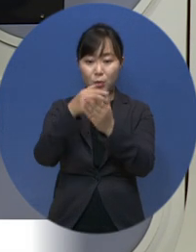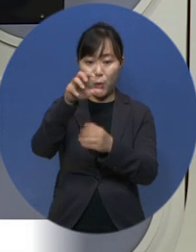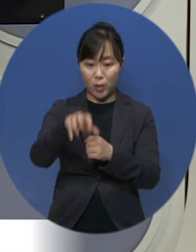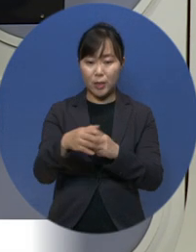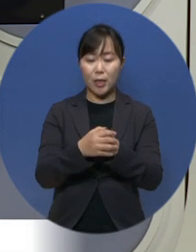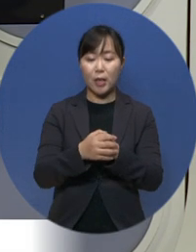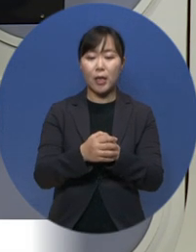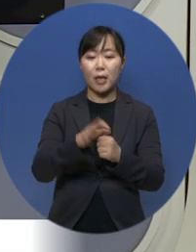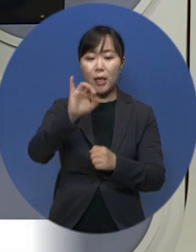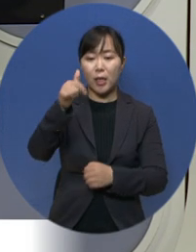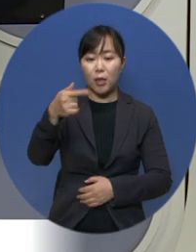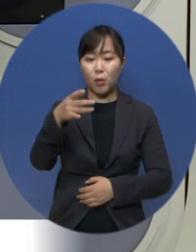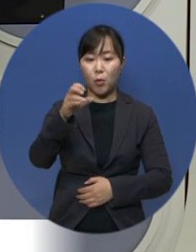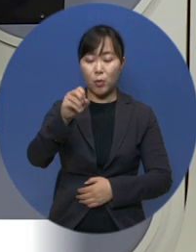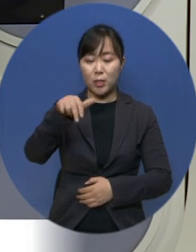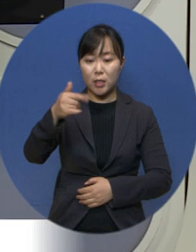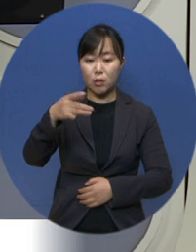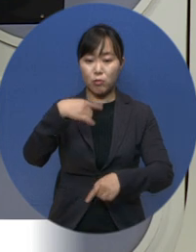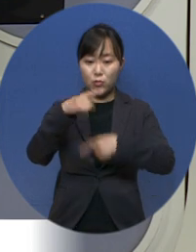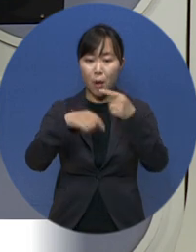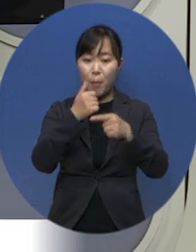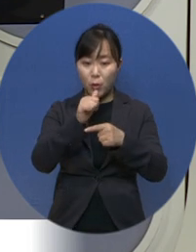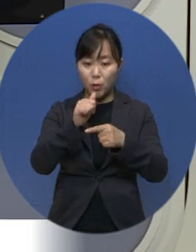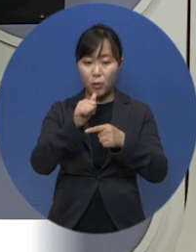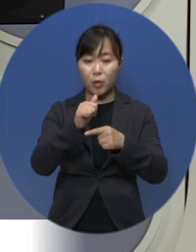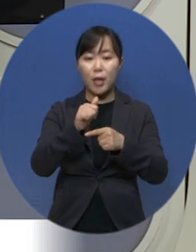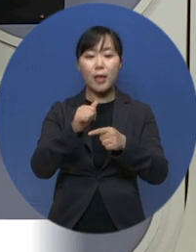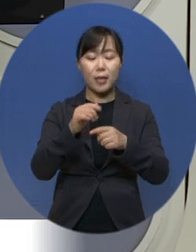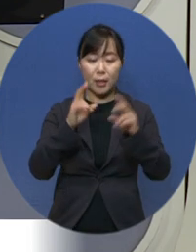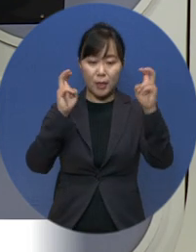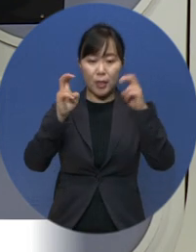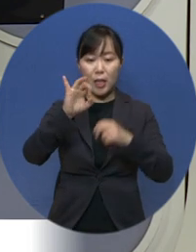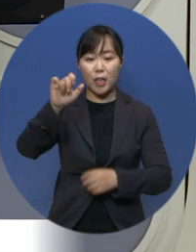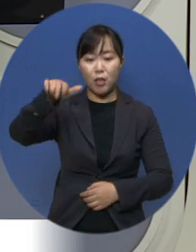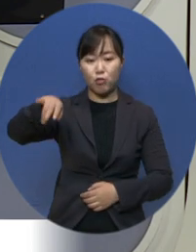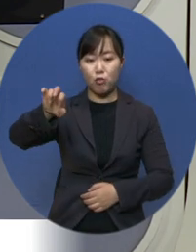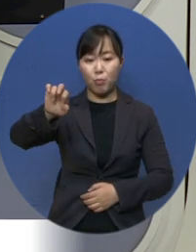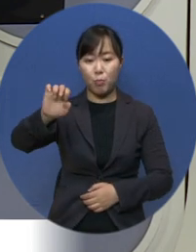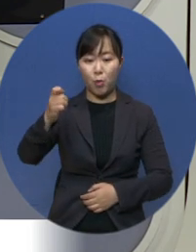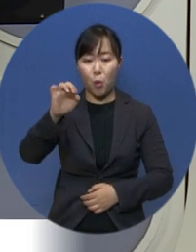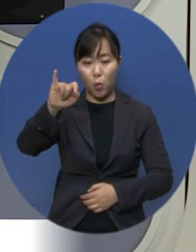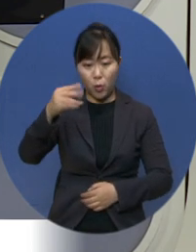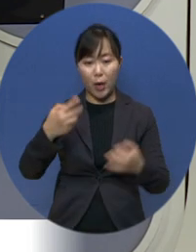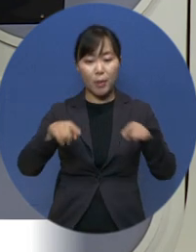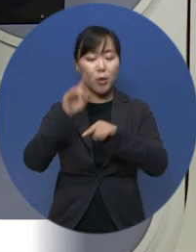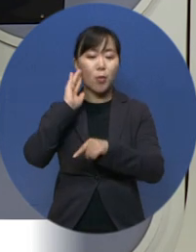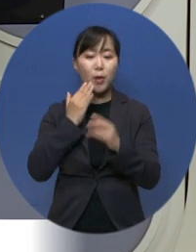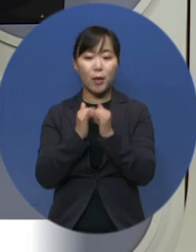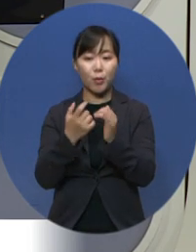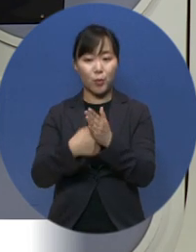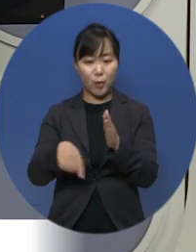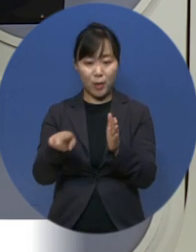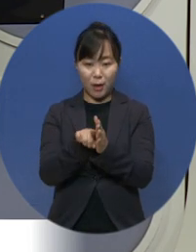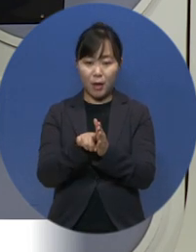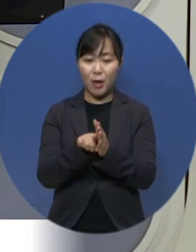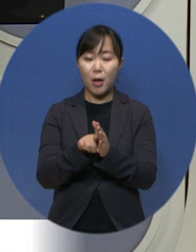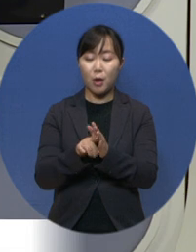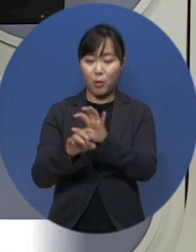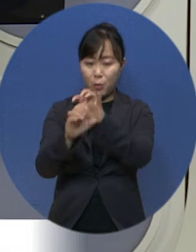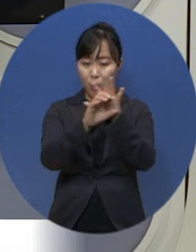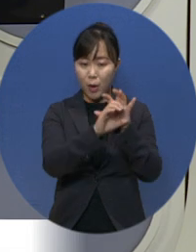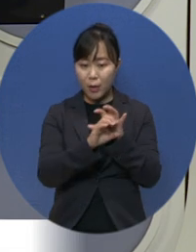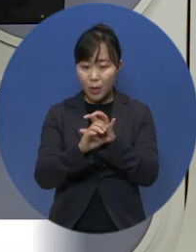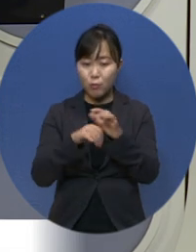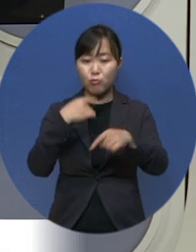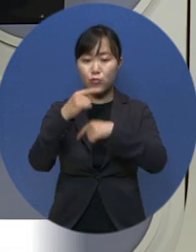인공지능 수업 번역 솔루션 전문 기업인 2q 폴과 함께 청각장애인을 위한 콜은 알고 예방수칙